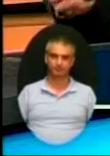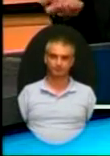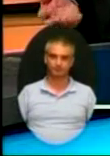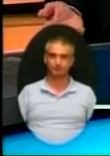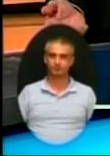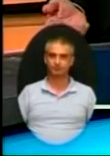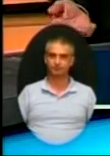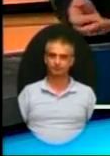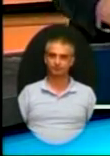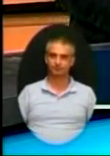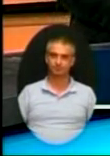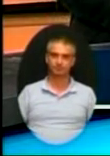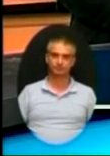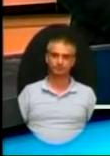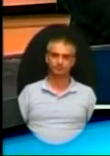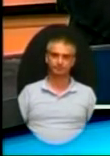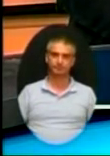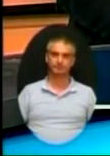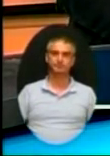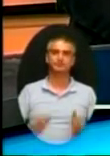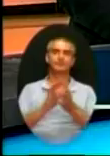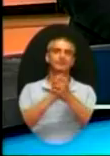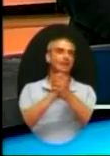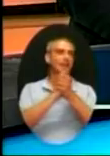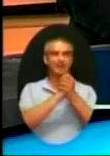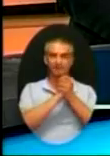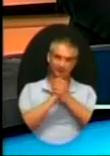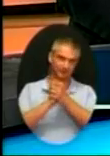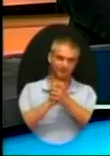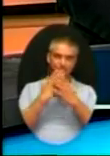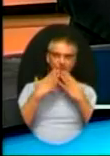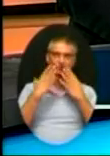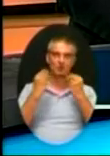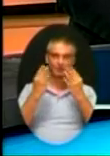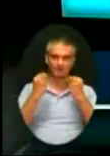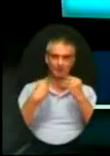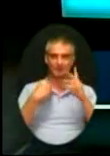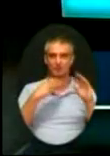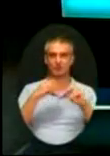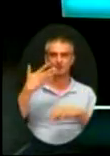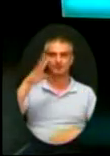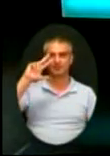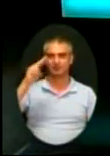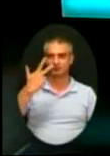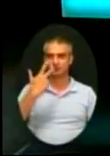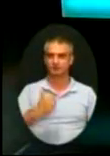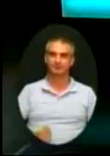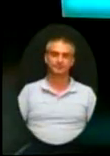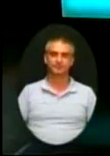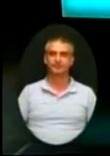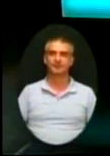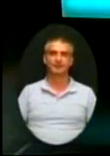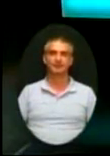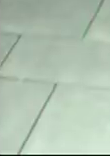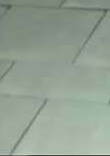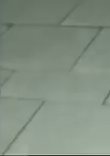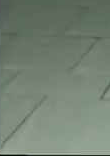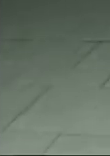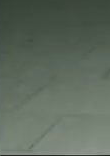לרצים אחרים. חברה וחברים, תודה רבה, אנחנו לקריאה השלישית.